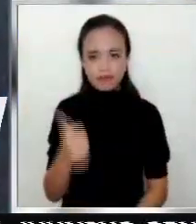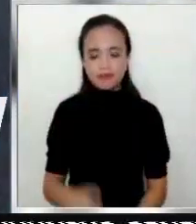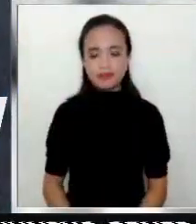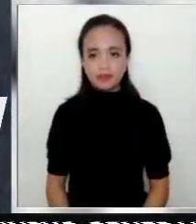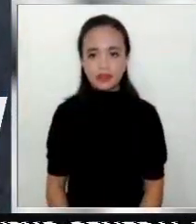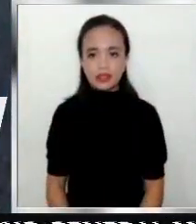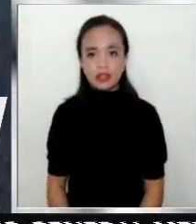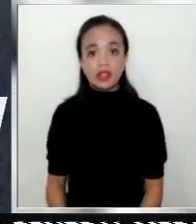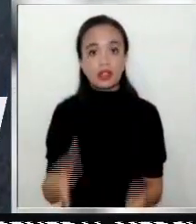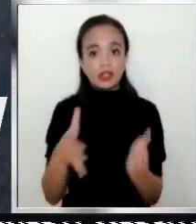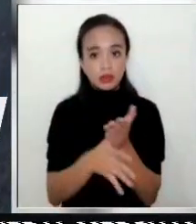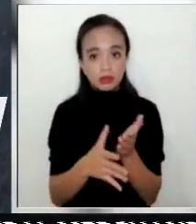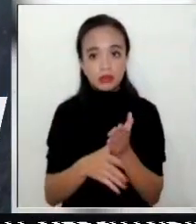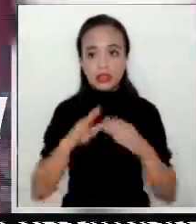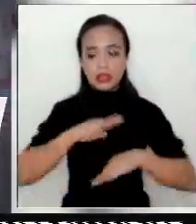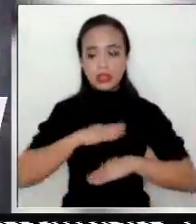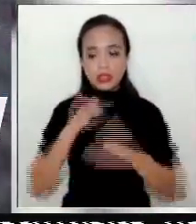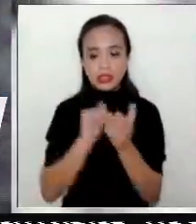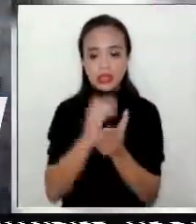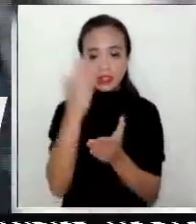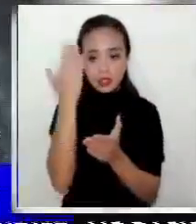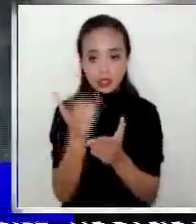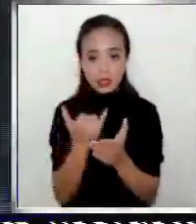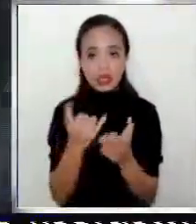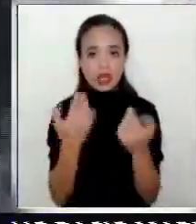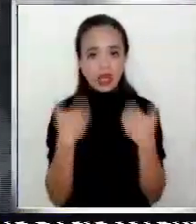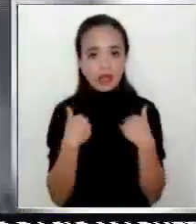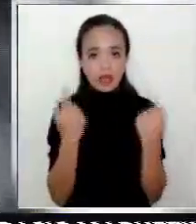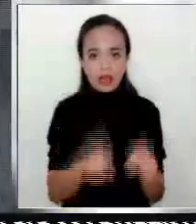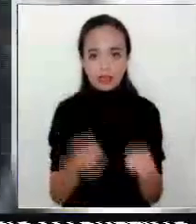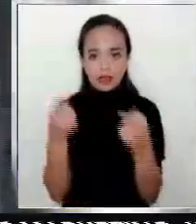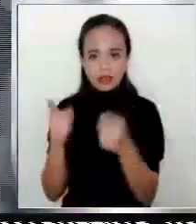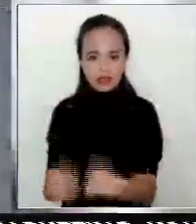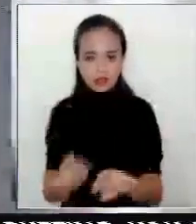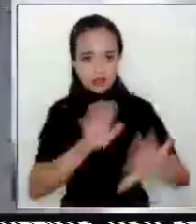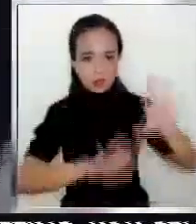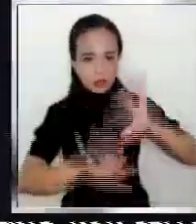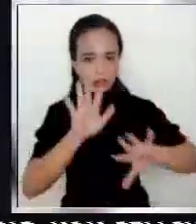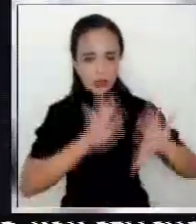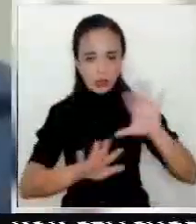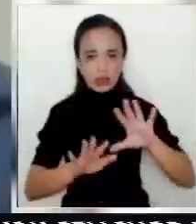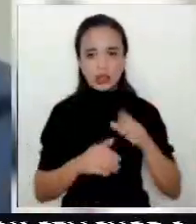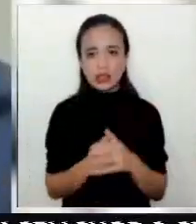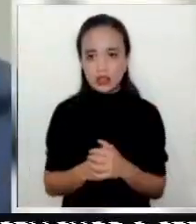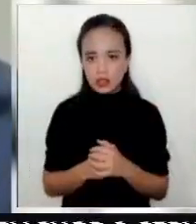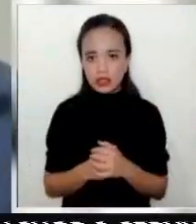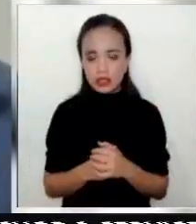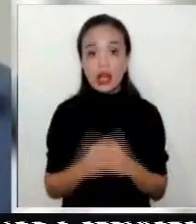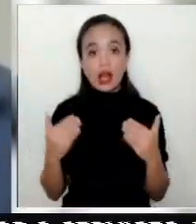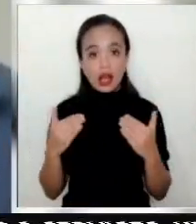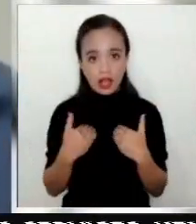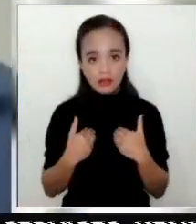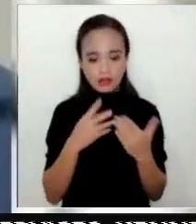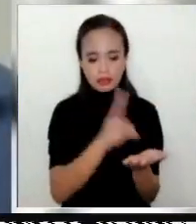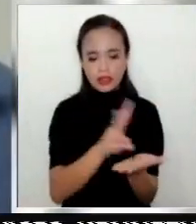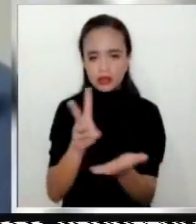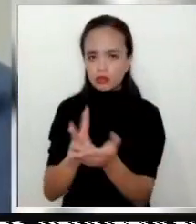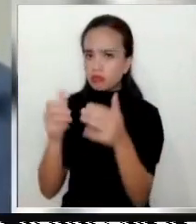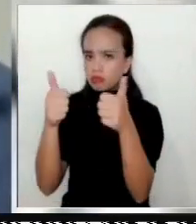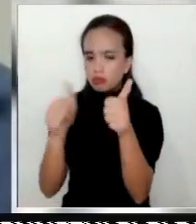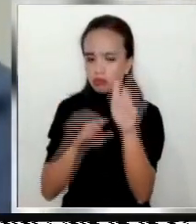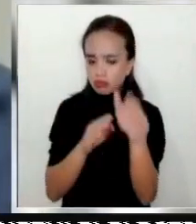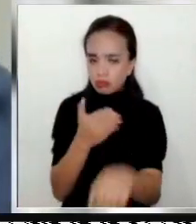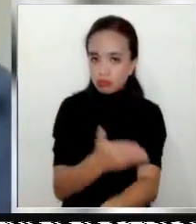nalusutan ng mga insidente ng karahasan, sagot ni Lau Janko. Merong areas for improvement pero hindi po namin masasabi at hindi